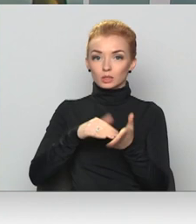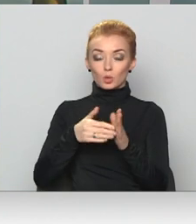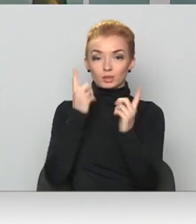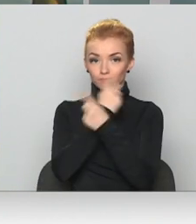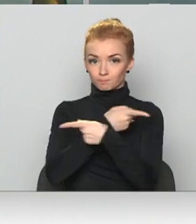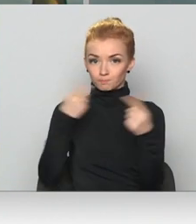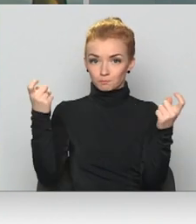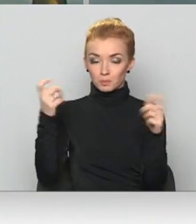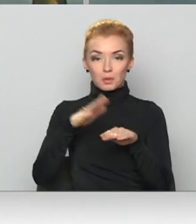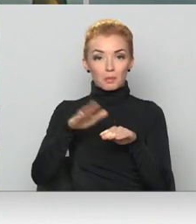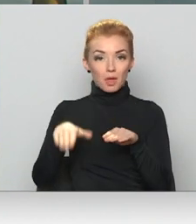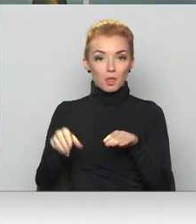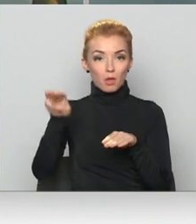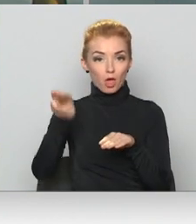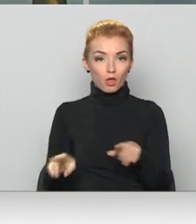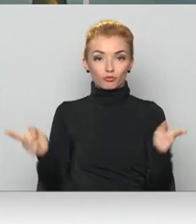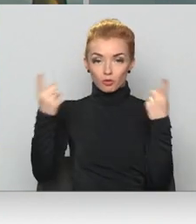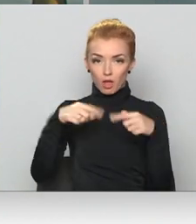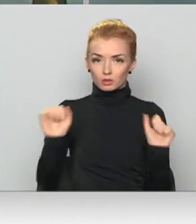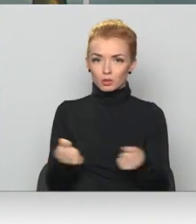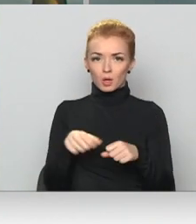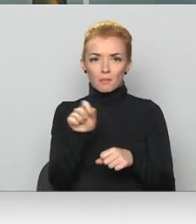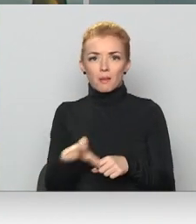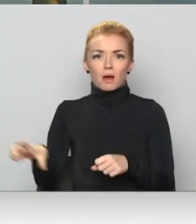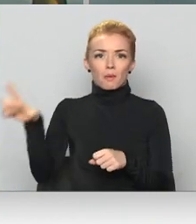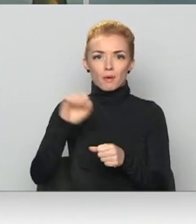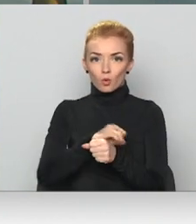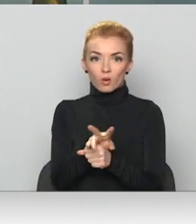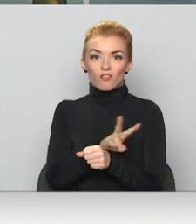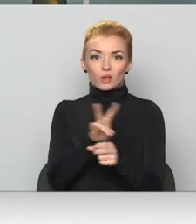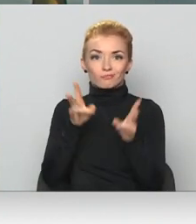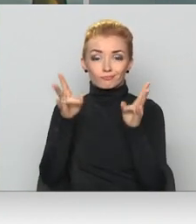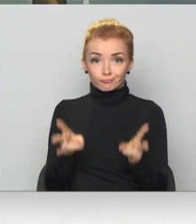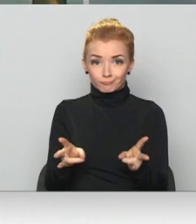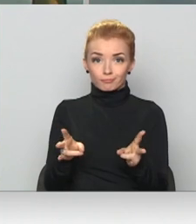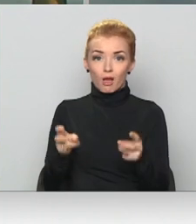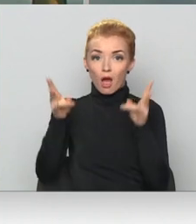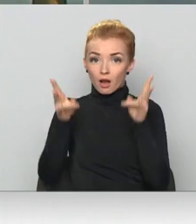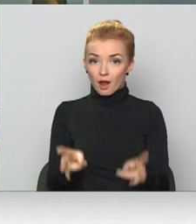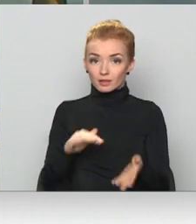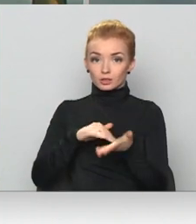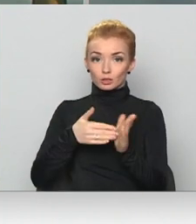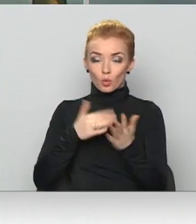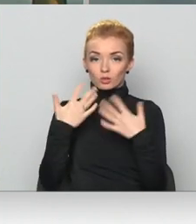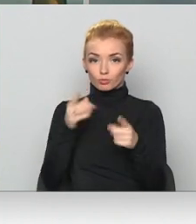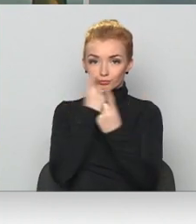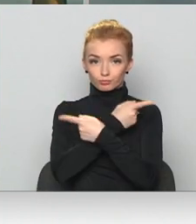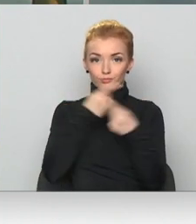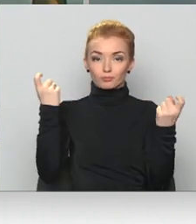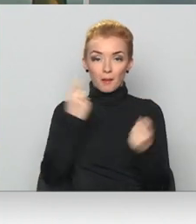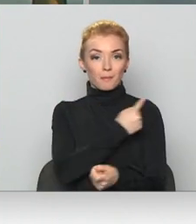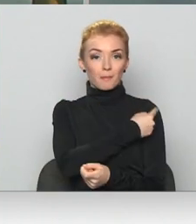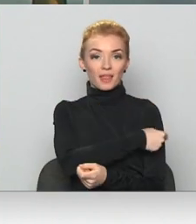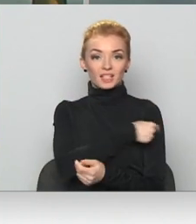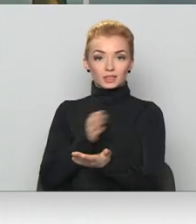izsludināšanu. Pēdējā mēneša laikā strauji pieaugot COVID-19 izplatībai, ārkārtējā situācija jau ir izsludināta medicīnas